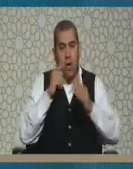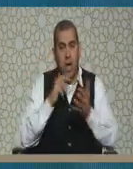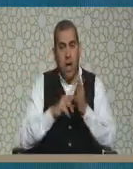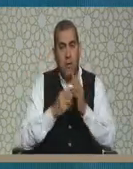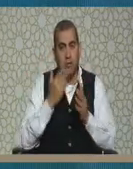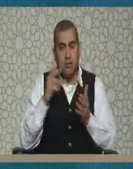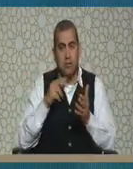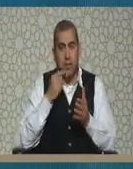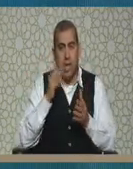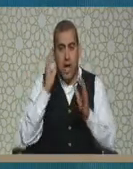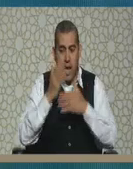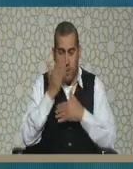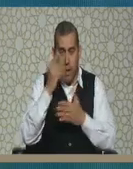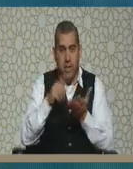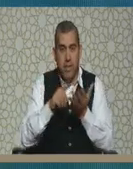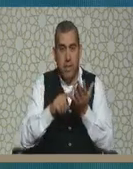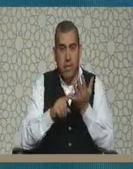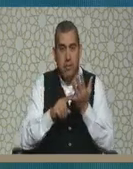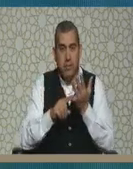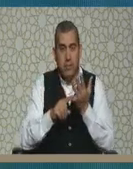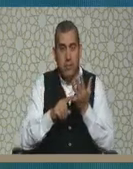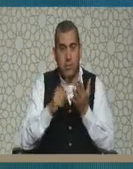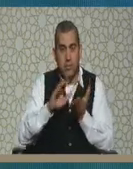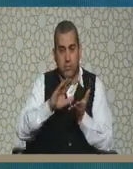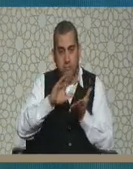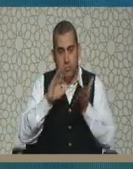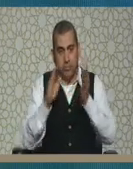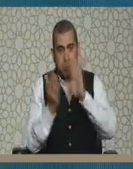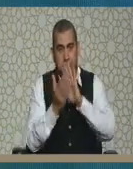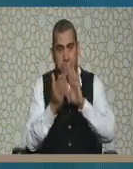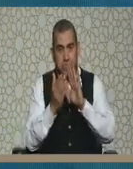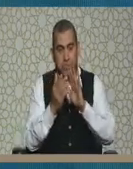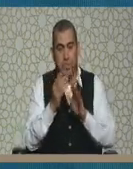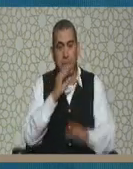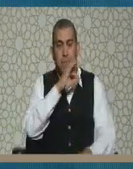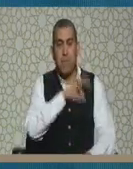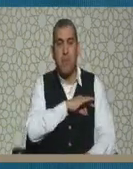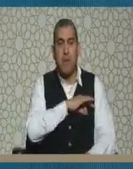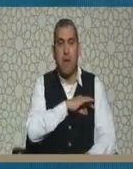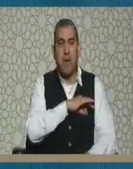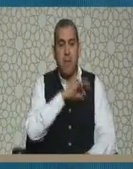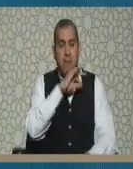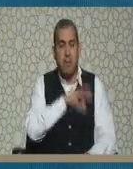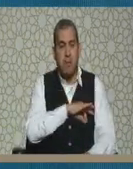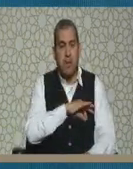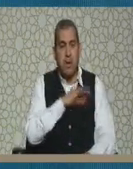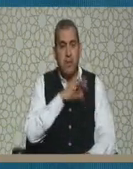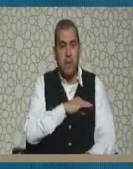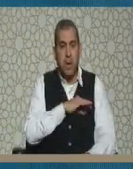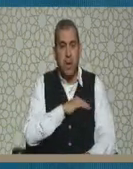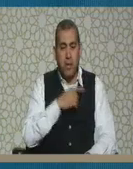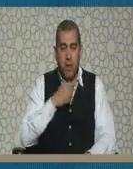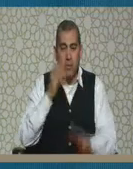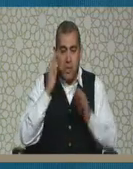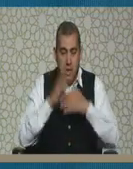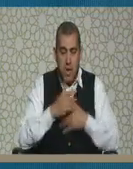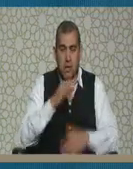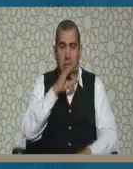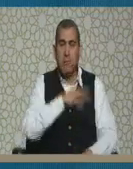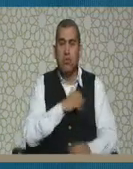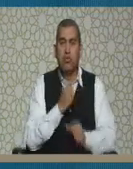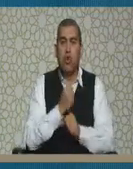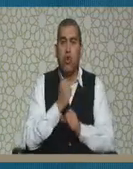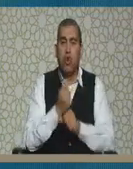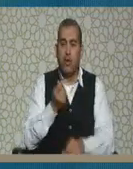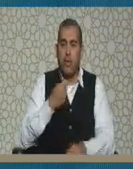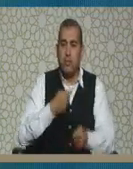نس العباده العباده ستتحول الى مصلحه فيكون المق ص المصلحه فيشعر الانسان